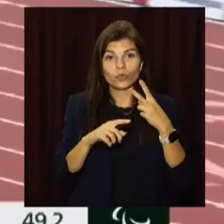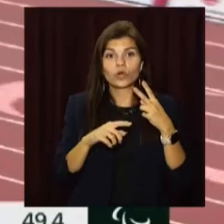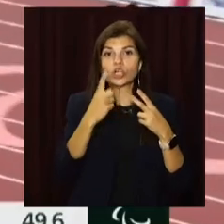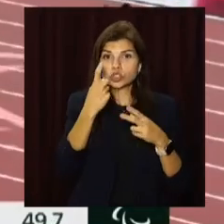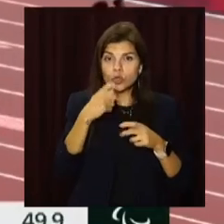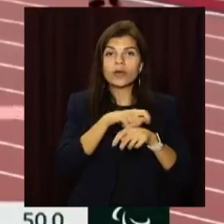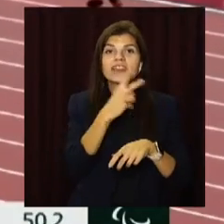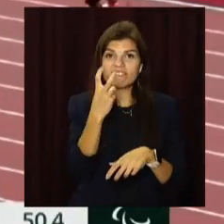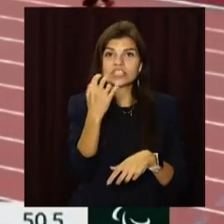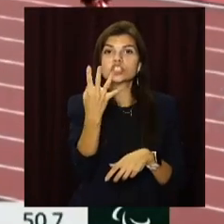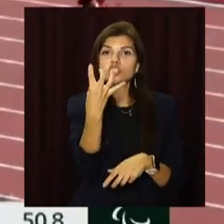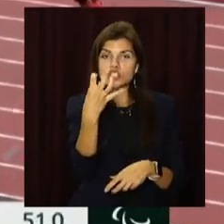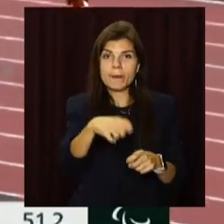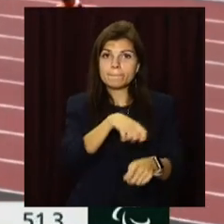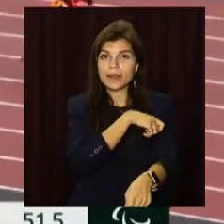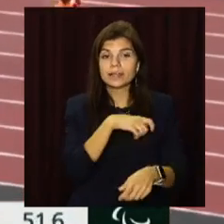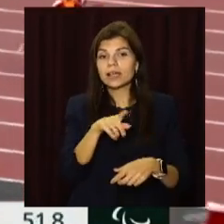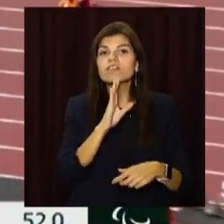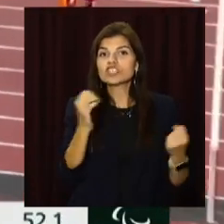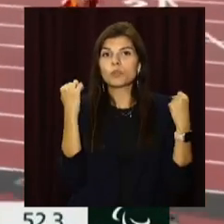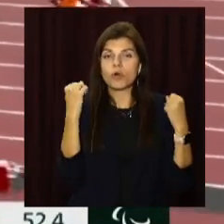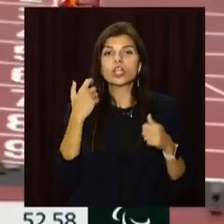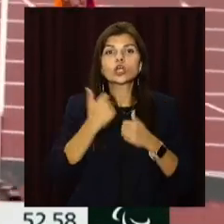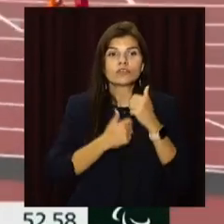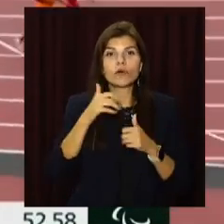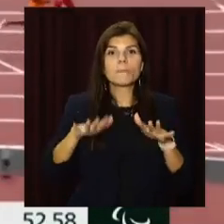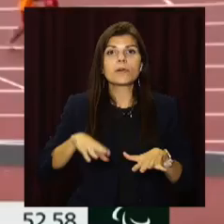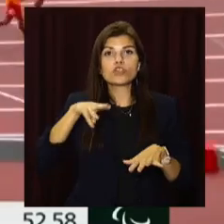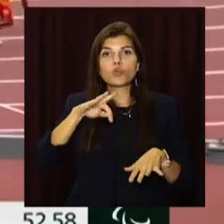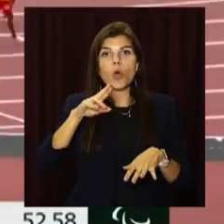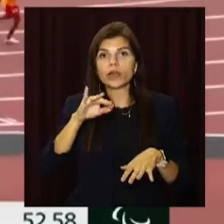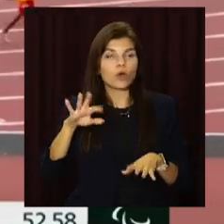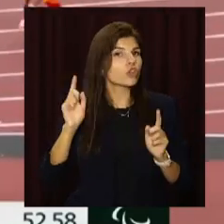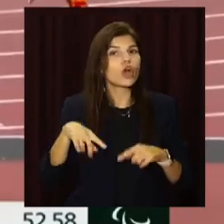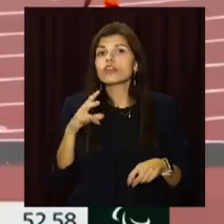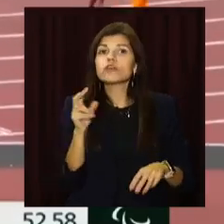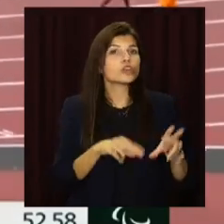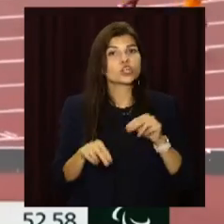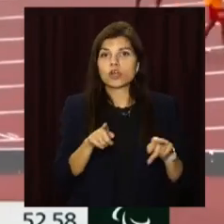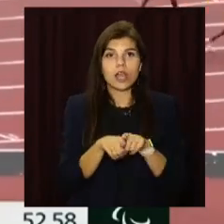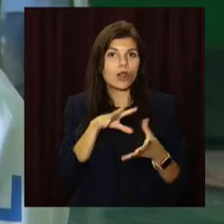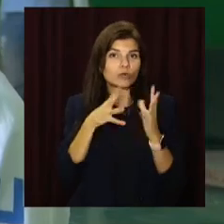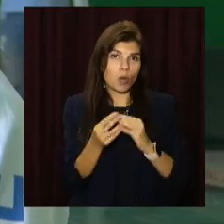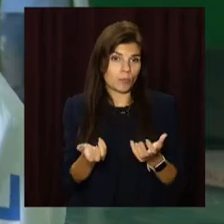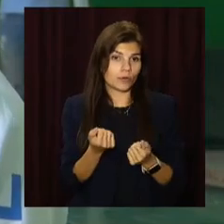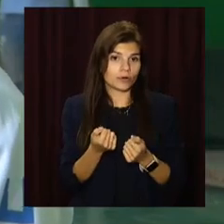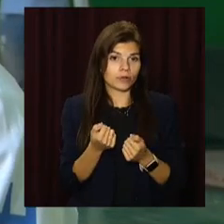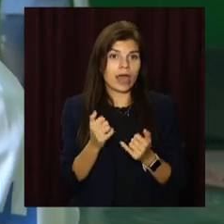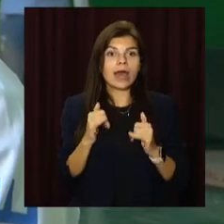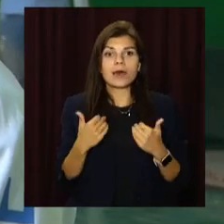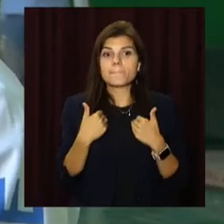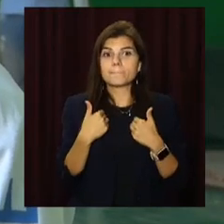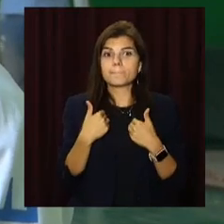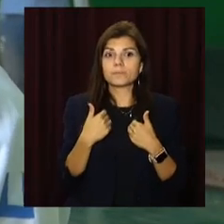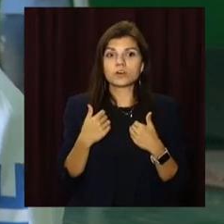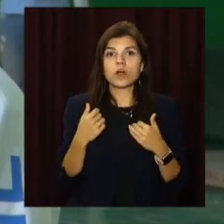100, 200 та 400 метрів. Спортсменка каже, на змаганнях у Токіо навіть не сподівалася на такий результат. Від мене особливо вже